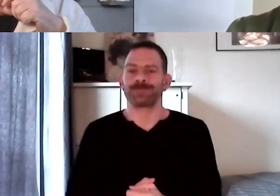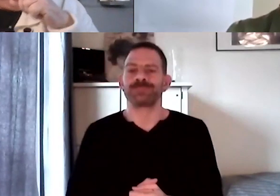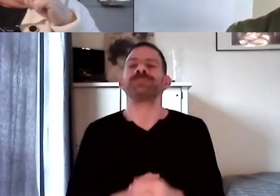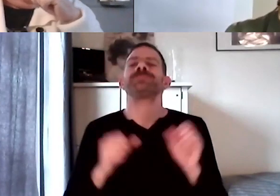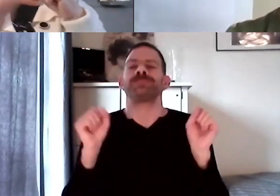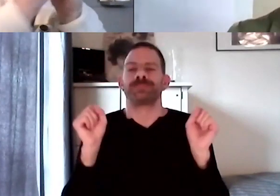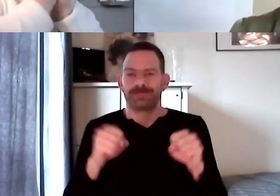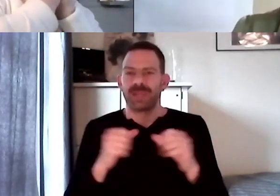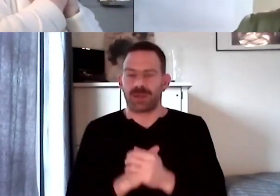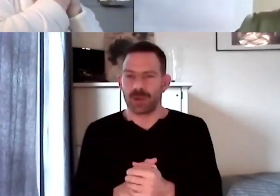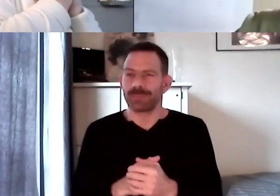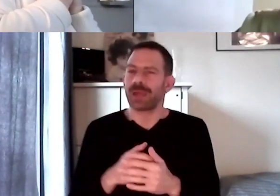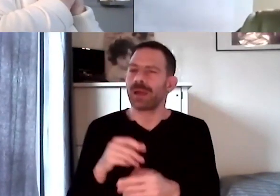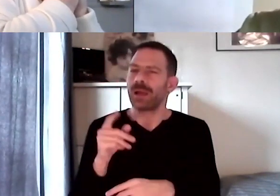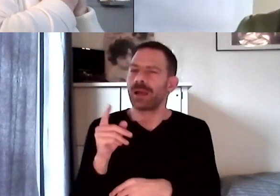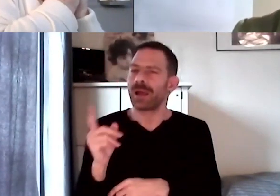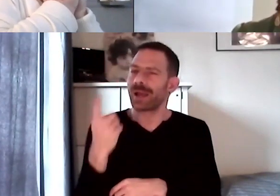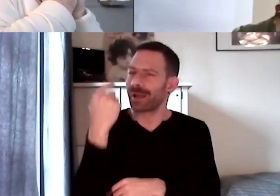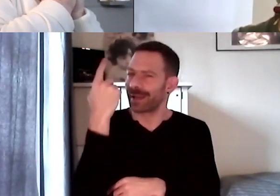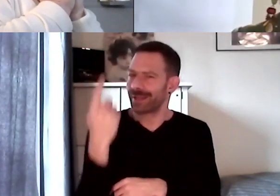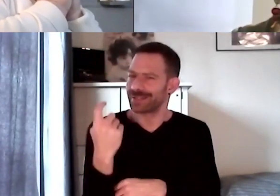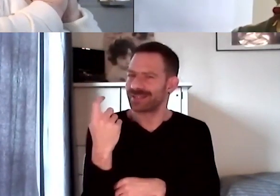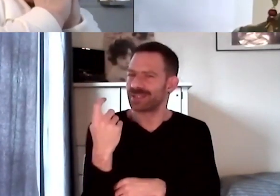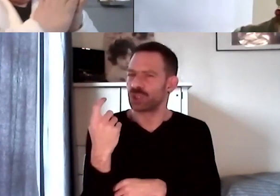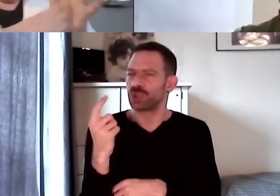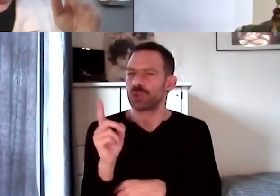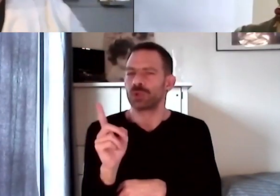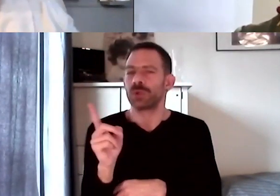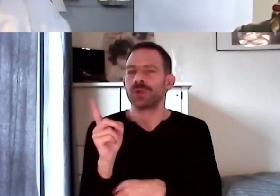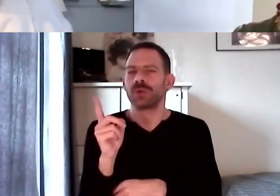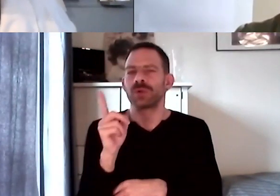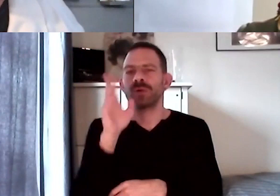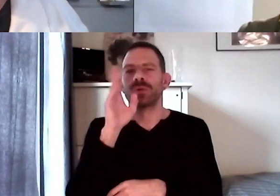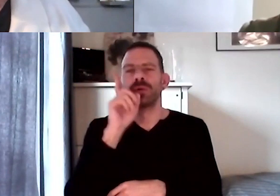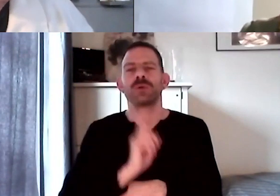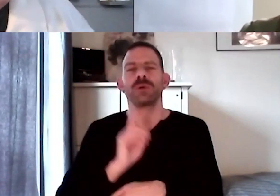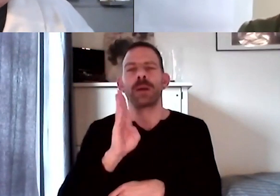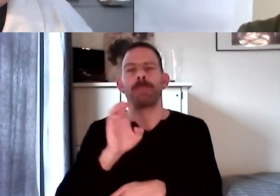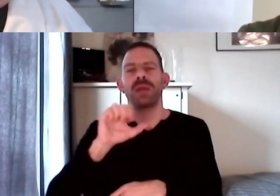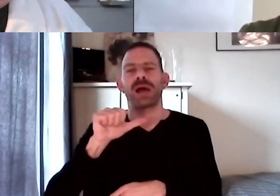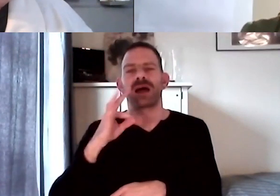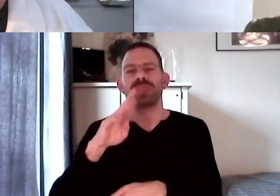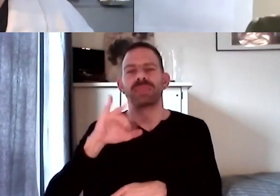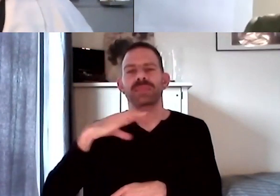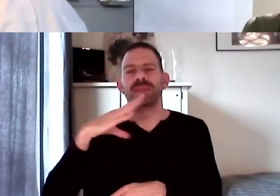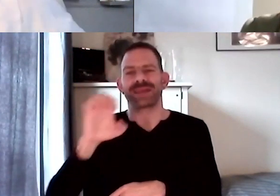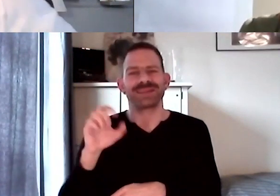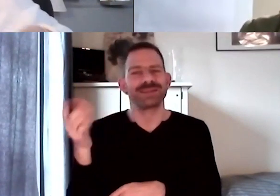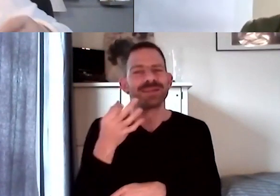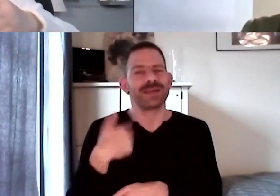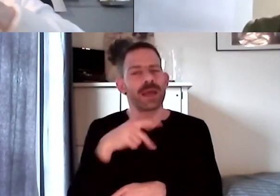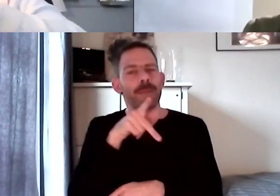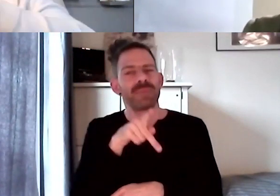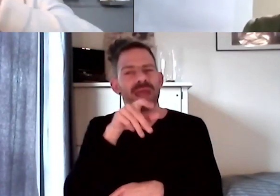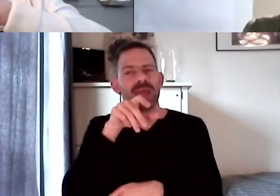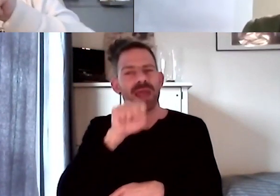aussi. Enfin, ce n'est pas une question, c'est Béatrice qui dit « le PSOP est accessible pour